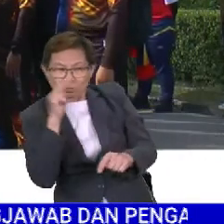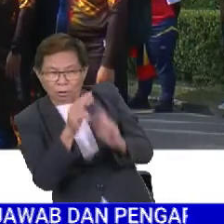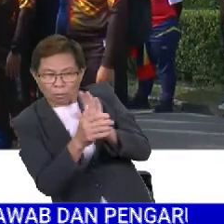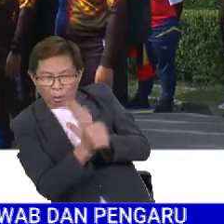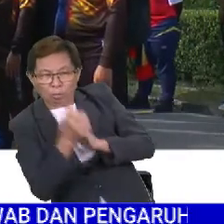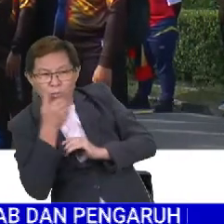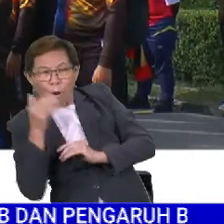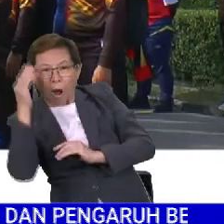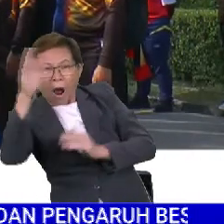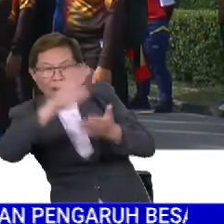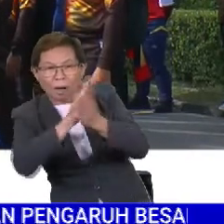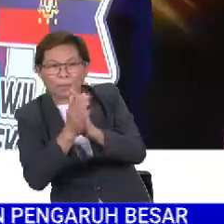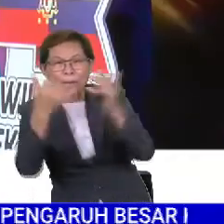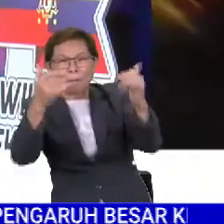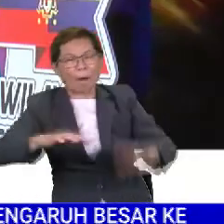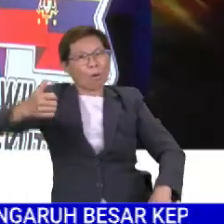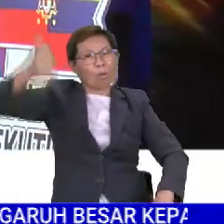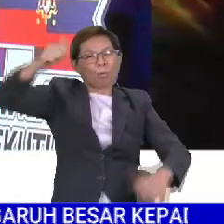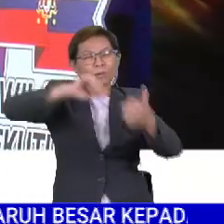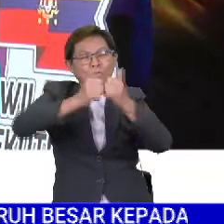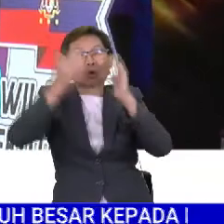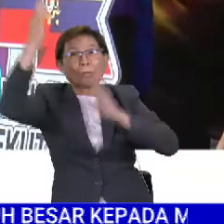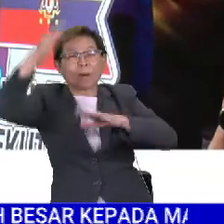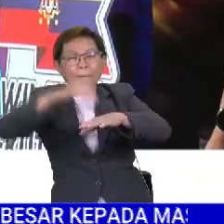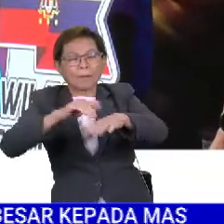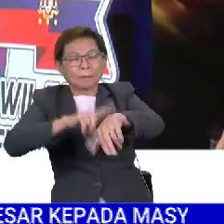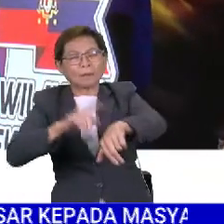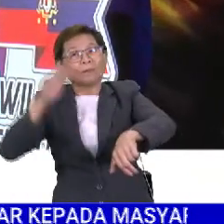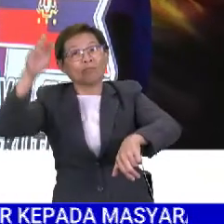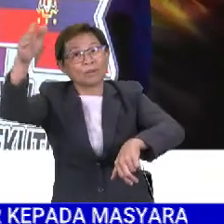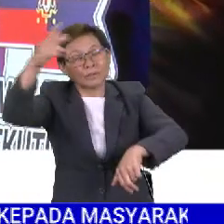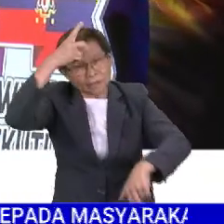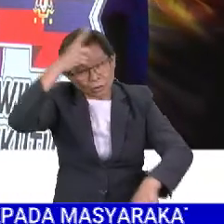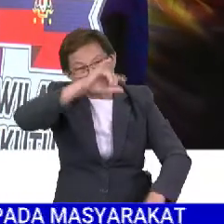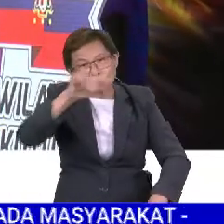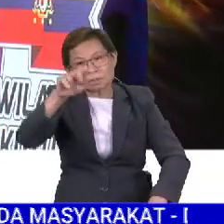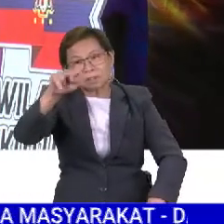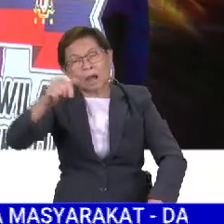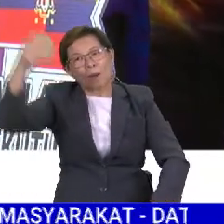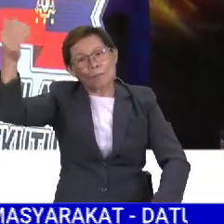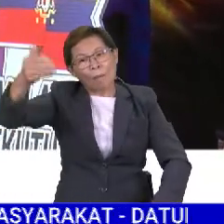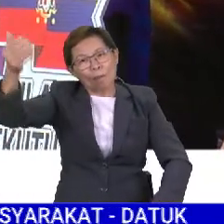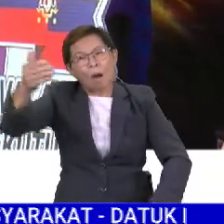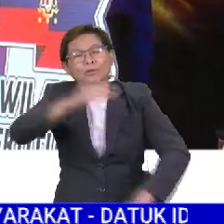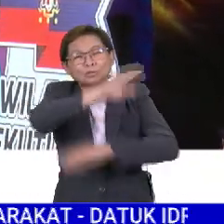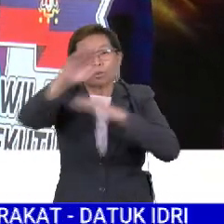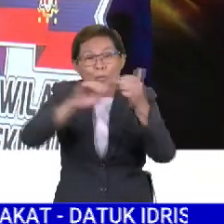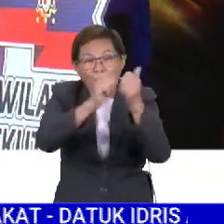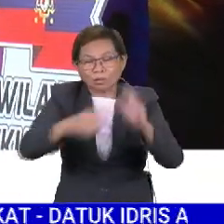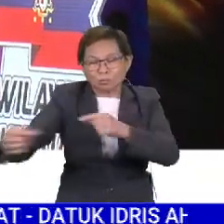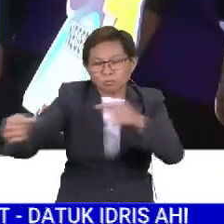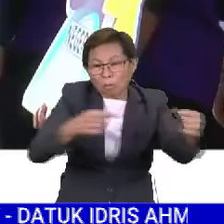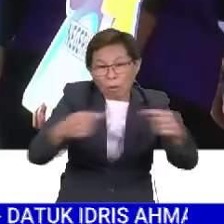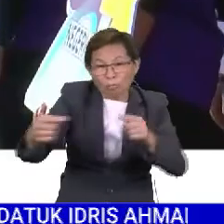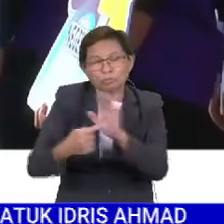muda yang bakal menjadi bintang utama sukan negara pada masa depan. Datuk Jana dalam ucapannya juga menggesa semua atlet yang bertanding